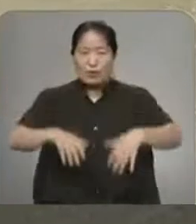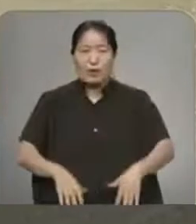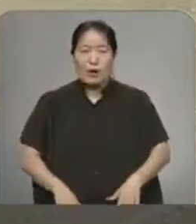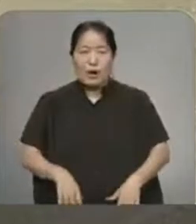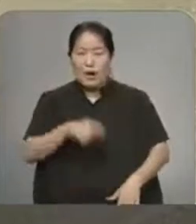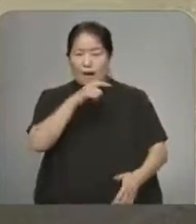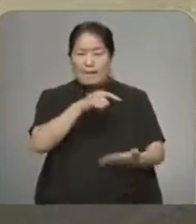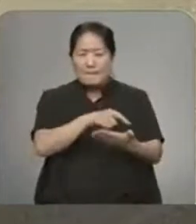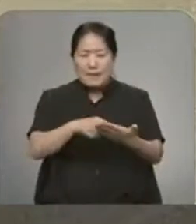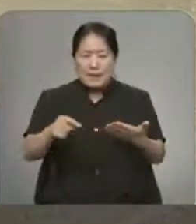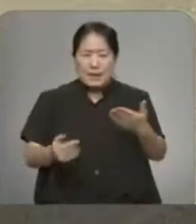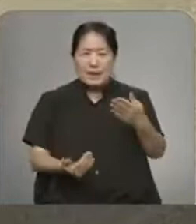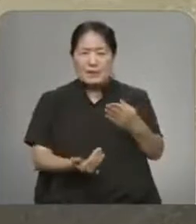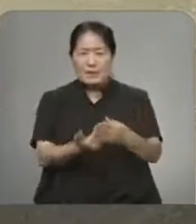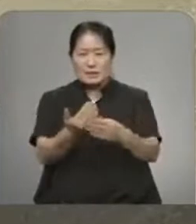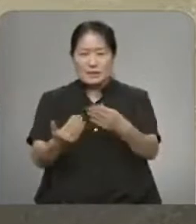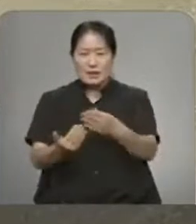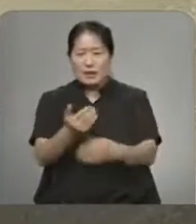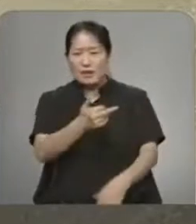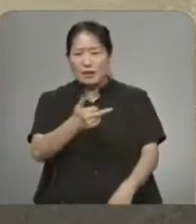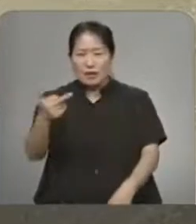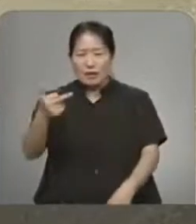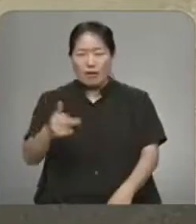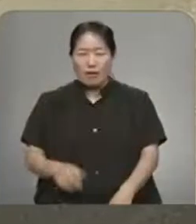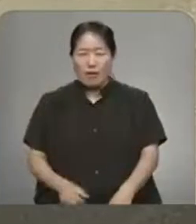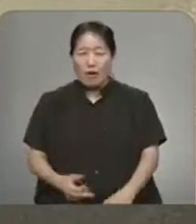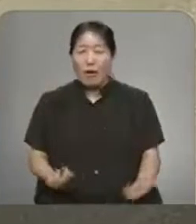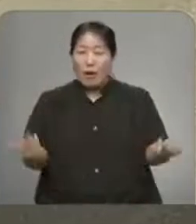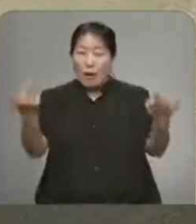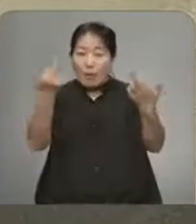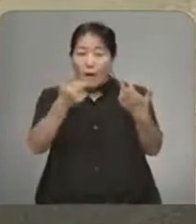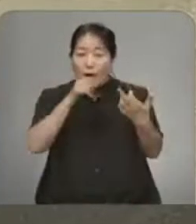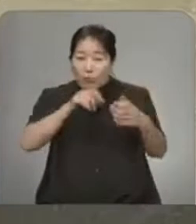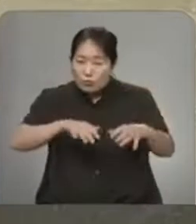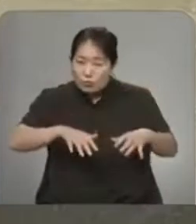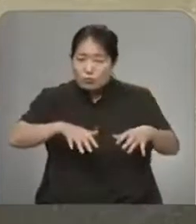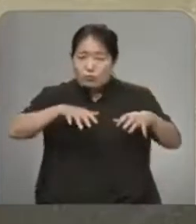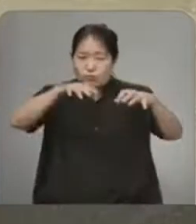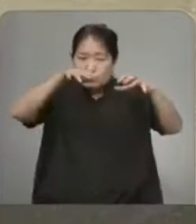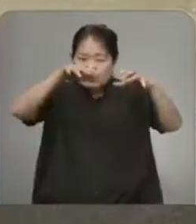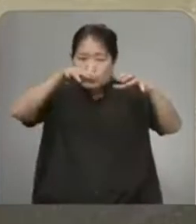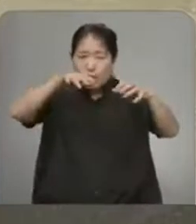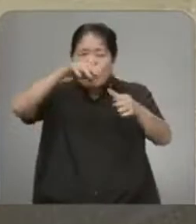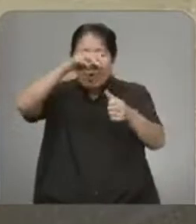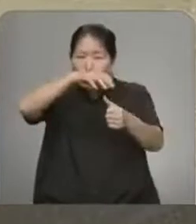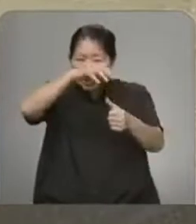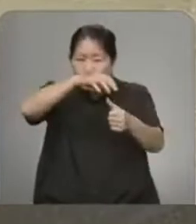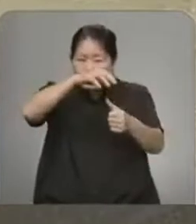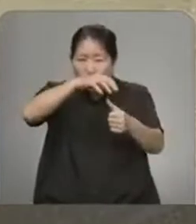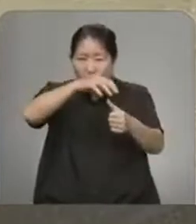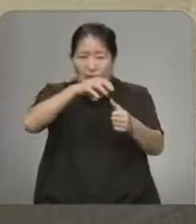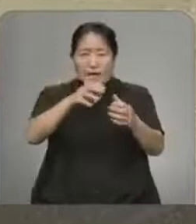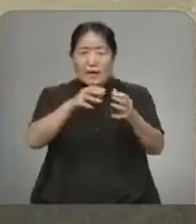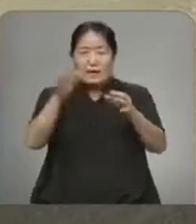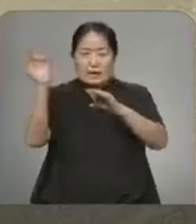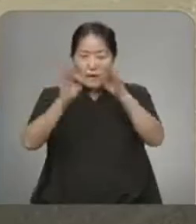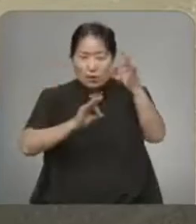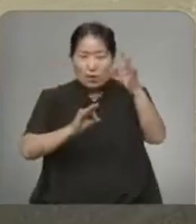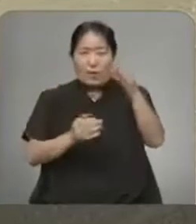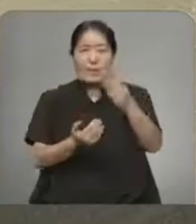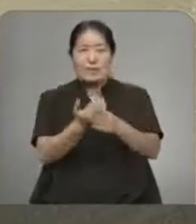피해도 잇따랐는데 갑자기 불어난 하천과 계곡 탓에 오도가도 못하고 고립되는 사고가 특히